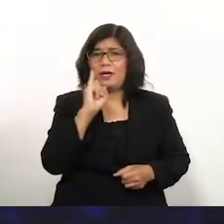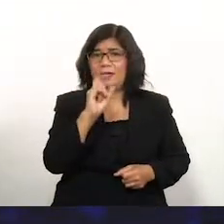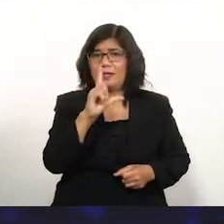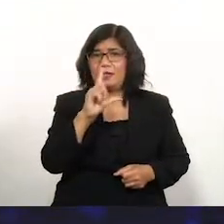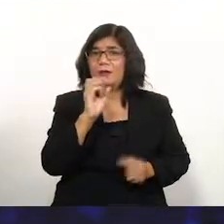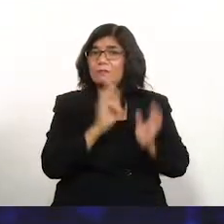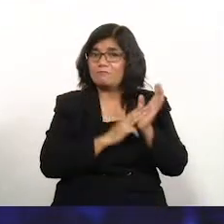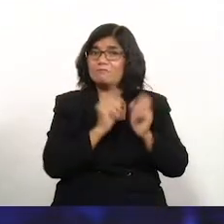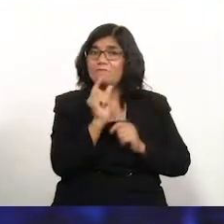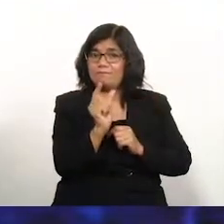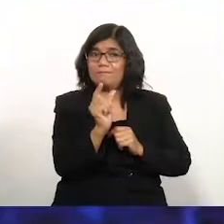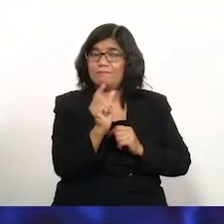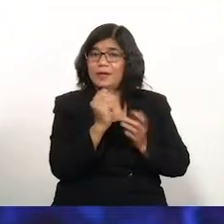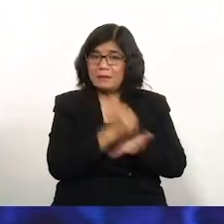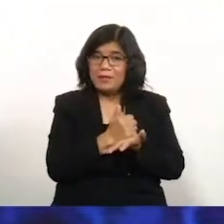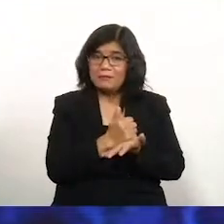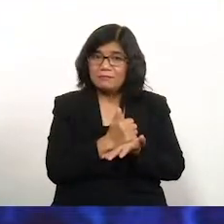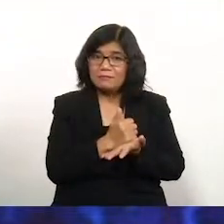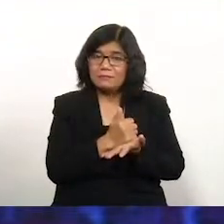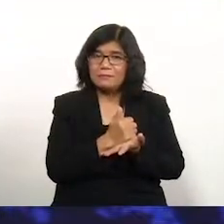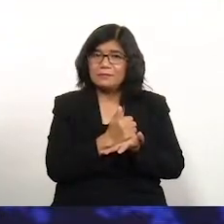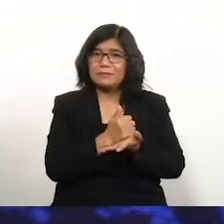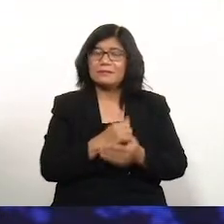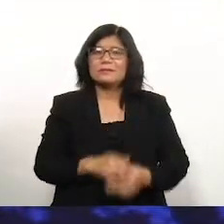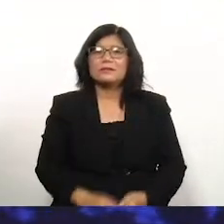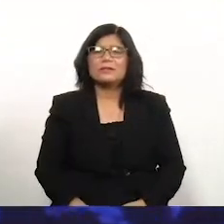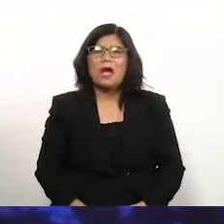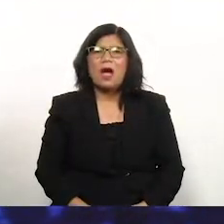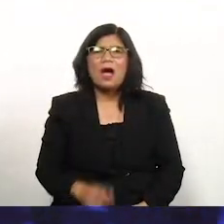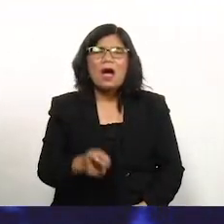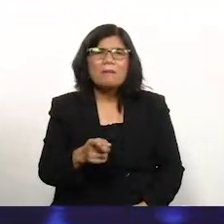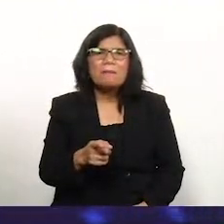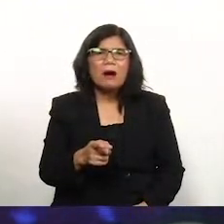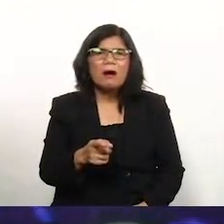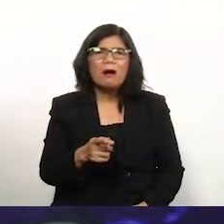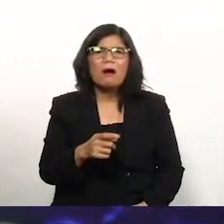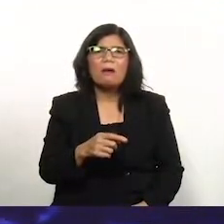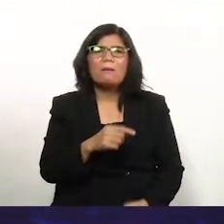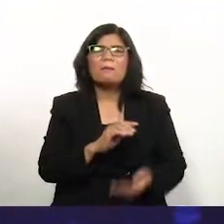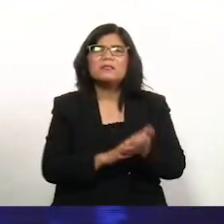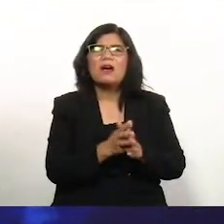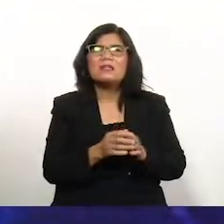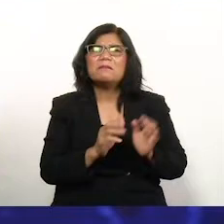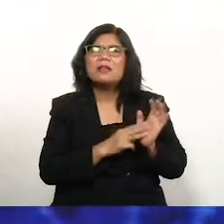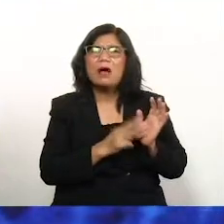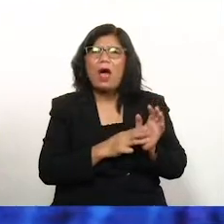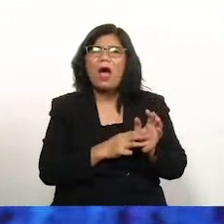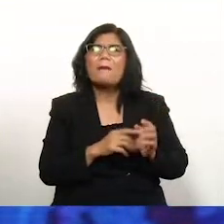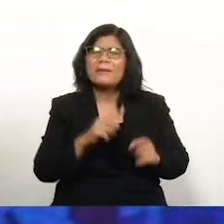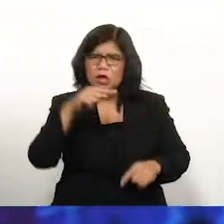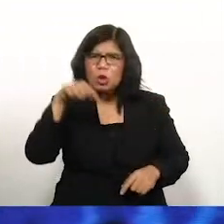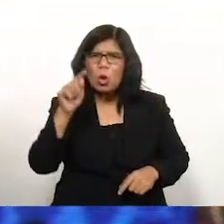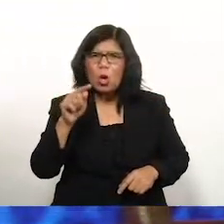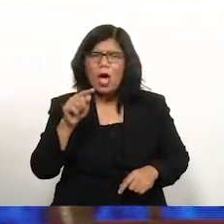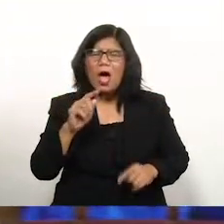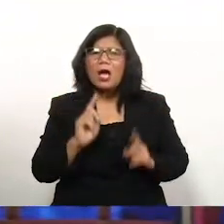tmn2 Hai kau sukanya sama baik kenapa istilah ini dipersoalkan sangat dipersoalkan Oh kalau itu